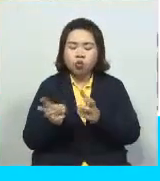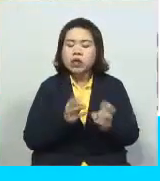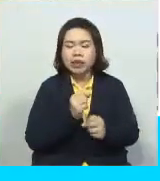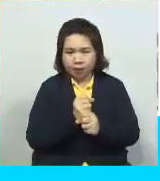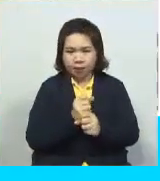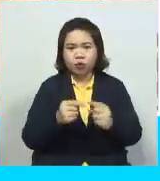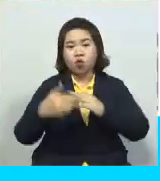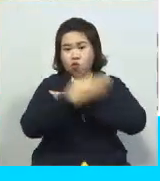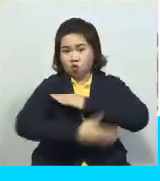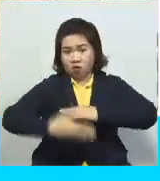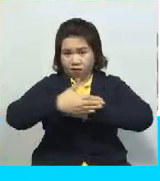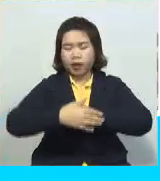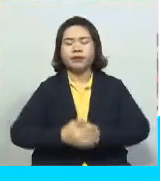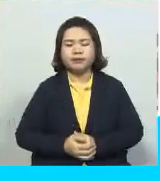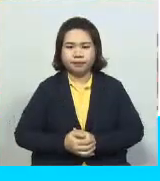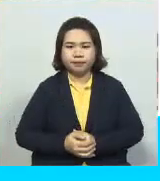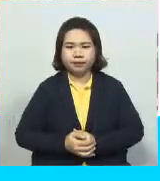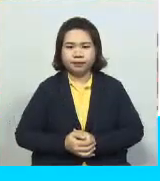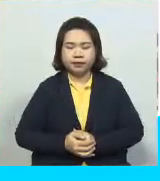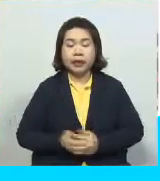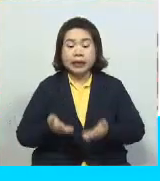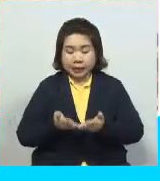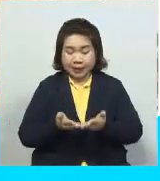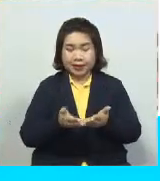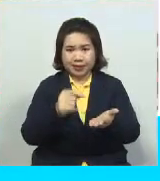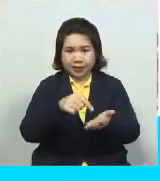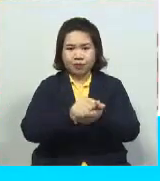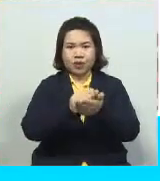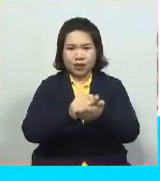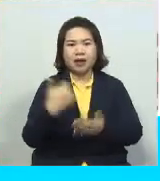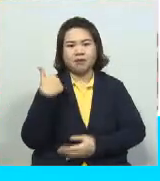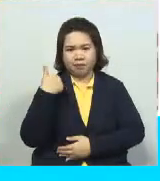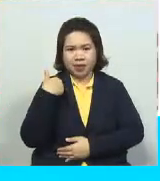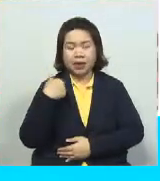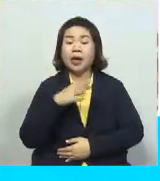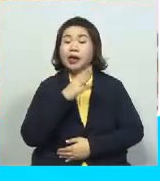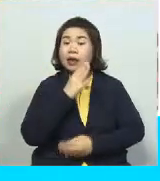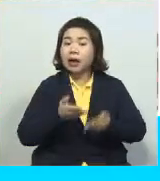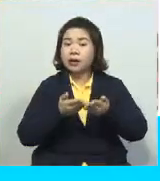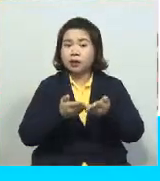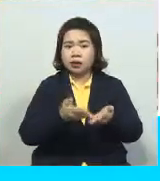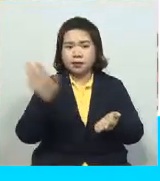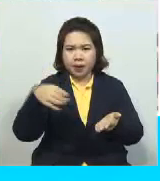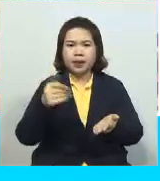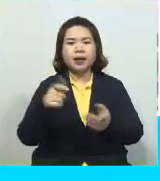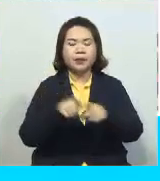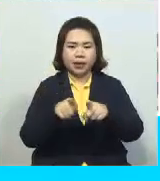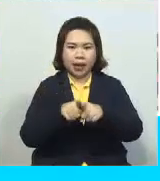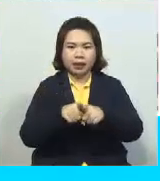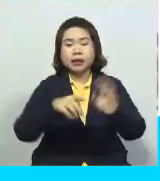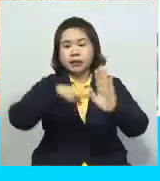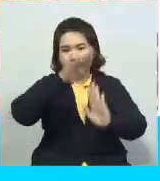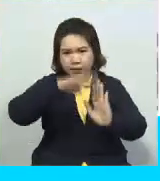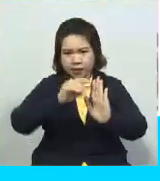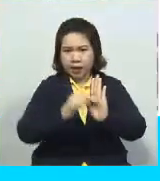ไฟในส่วนของทางเรือเองเนี่ยก็มีให้บริการด้วยนะครับจะมาทางเรือก็ได้ครับในส่วนทิศเหนือเนี่ยก็เ